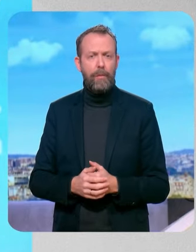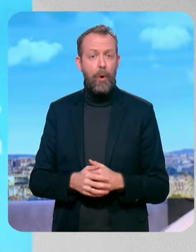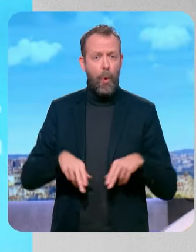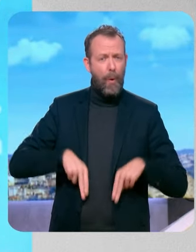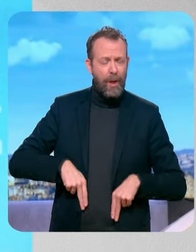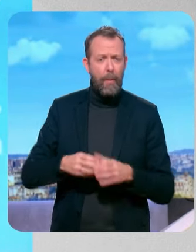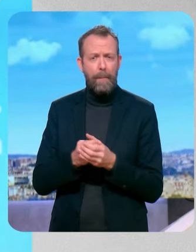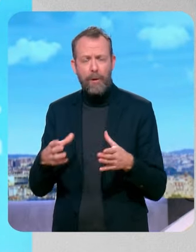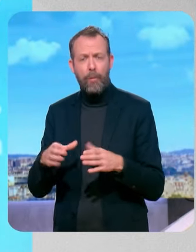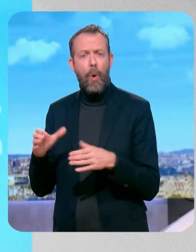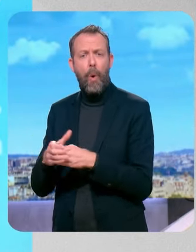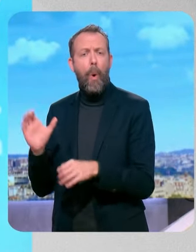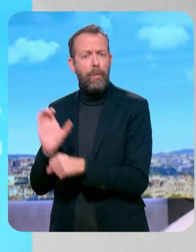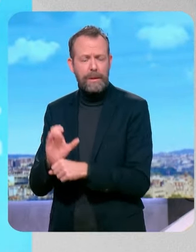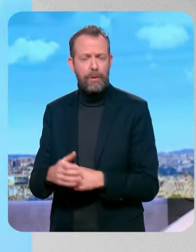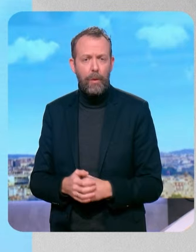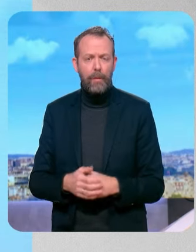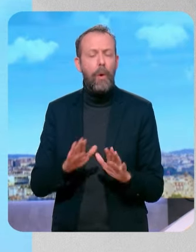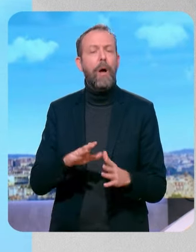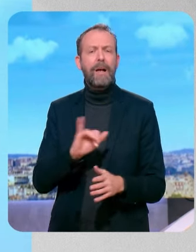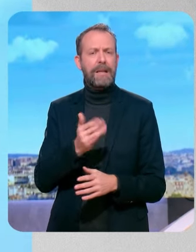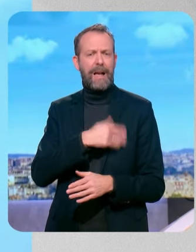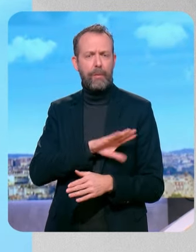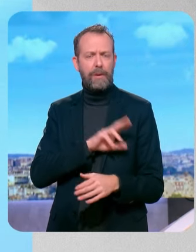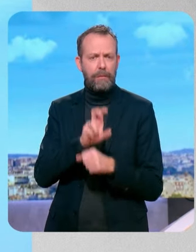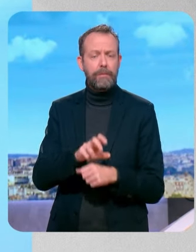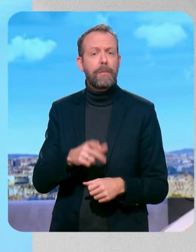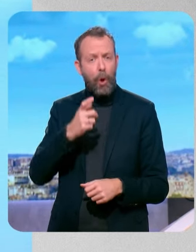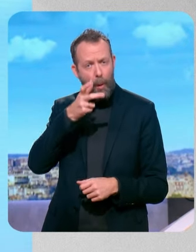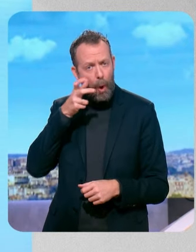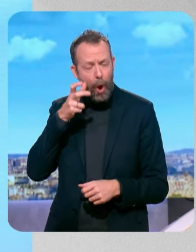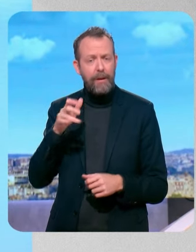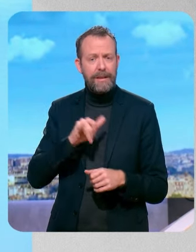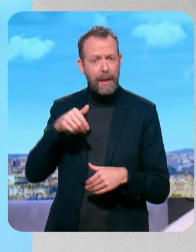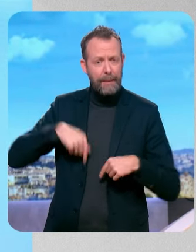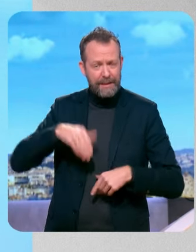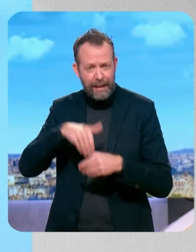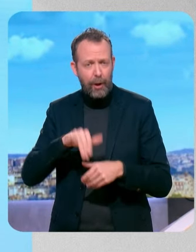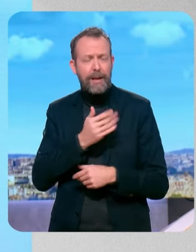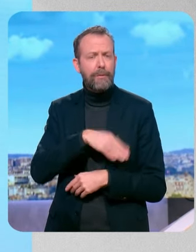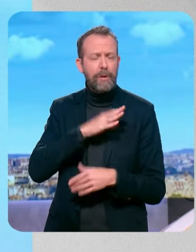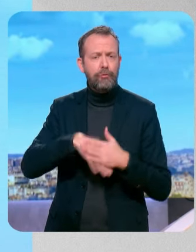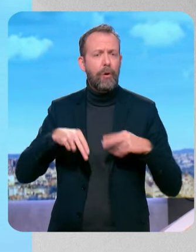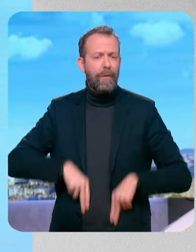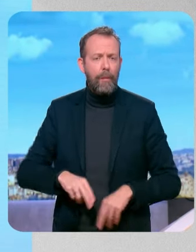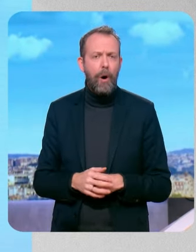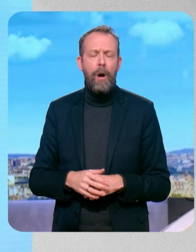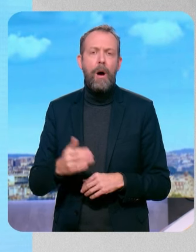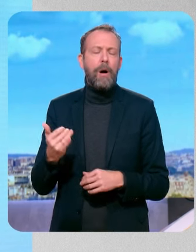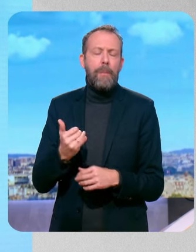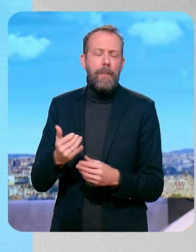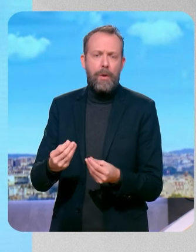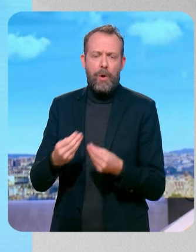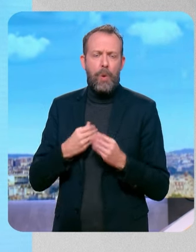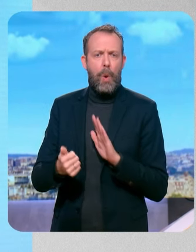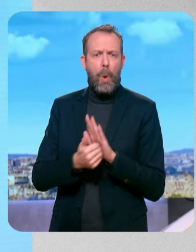Gouvernement, majorité, opposition. Donc, qui sont les on va prendre les responsables à part. Gouvernement, c'est Elisabeth Borne, c'est Gérald Darmanin, c'est quoi le problème? Ne me mettez pas